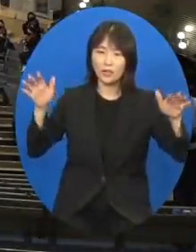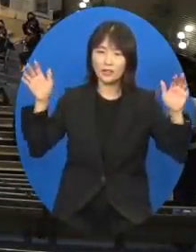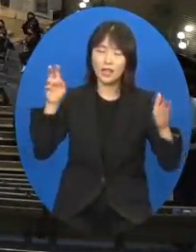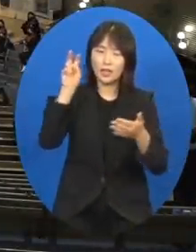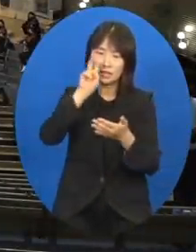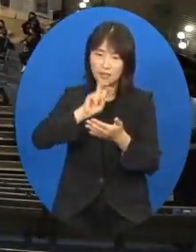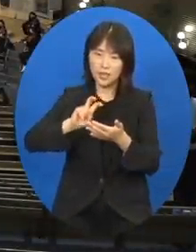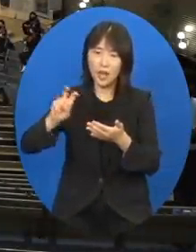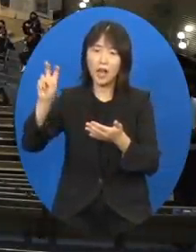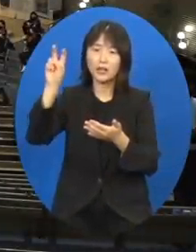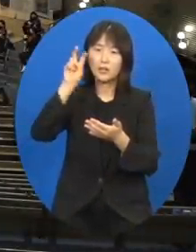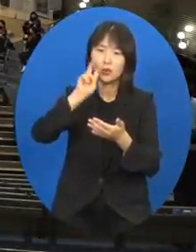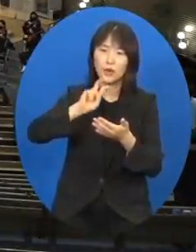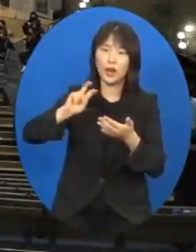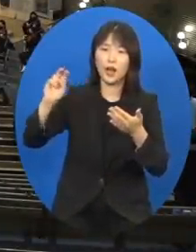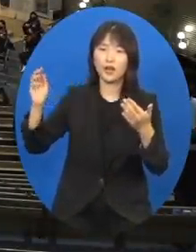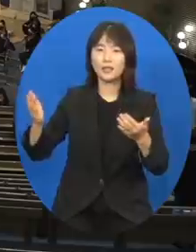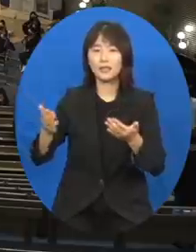천사